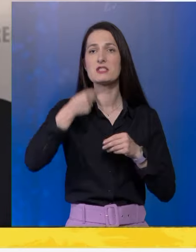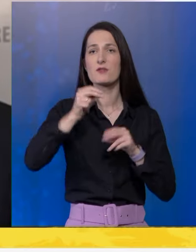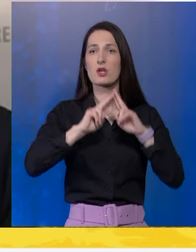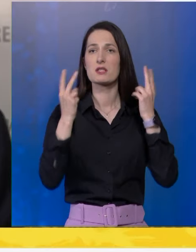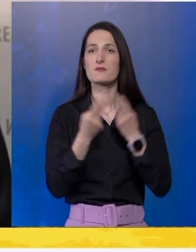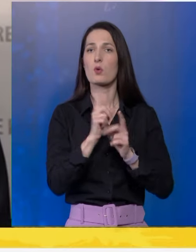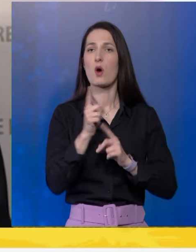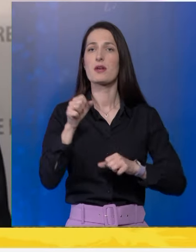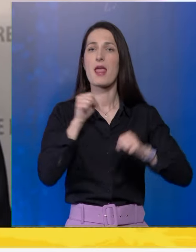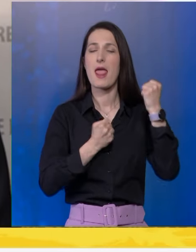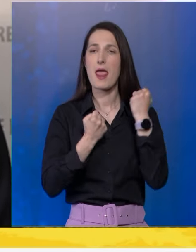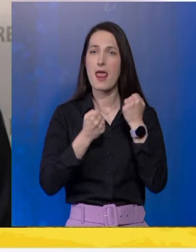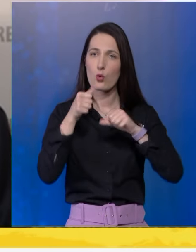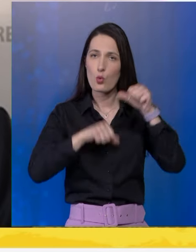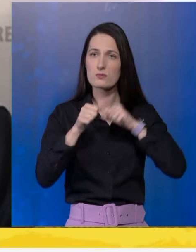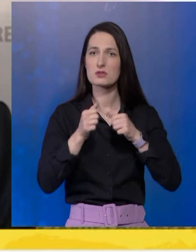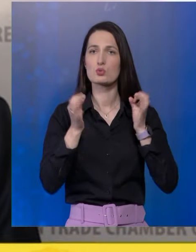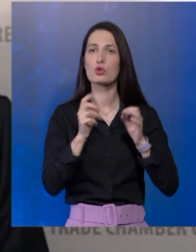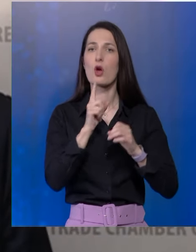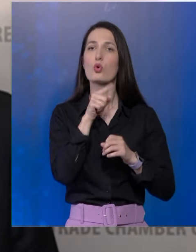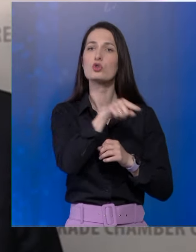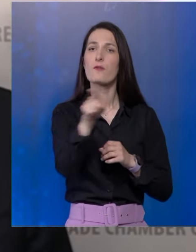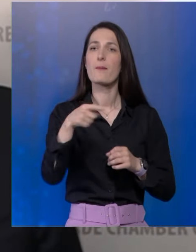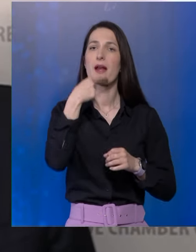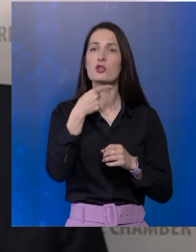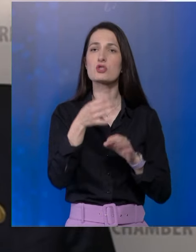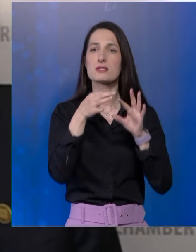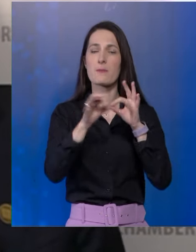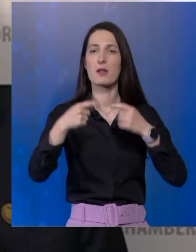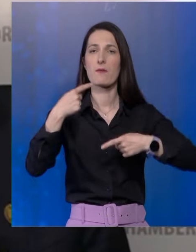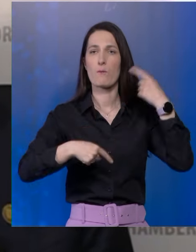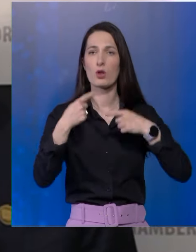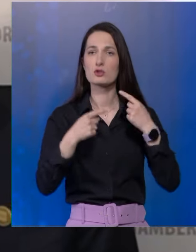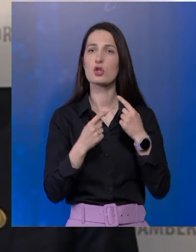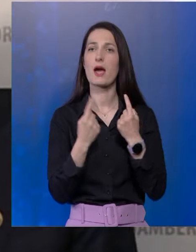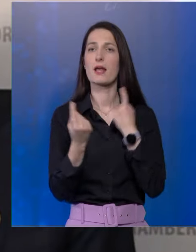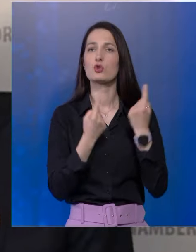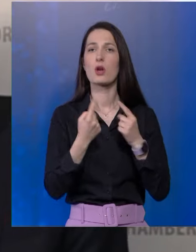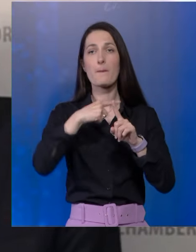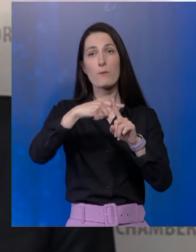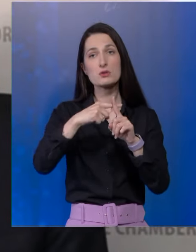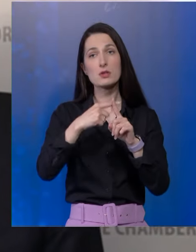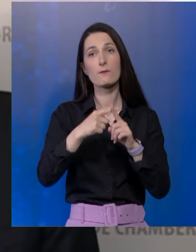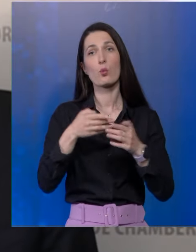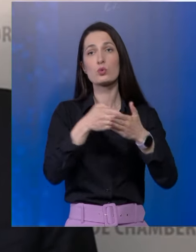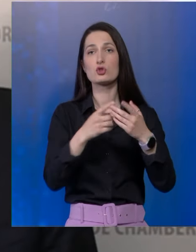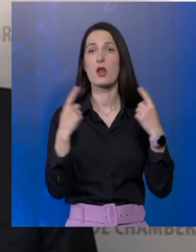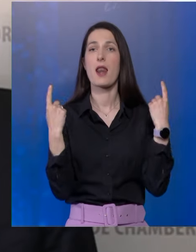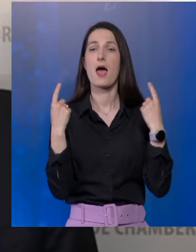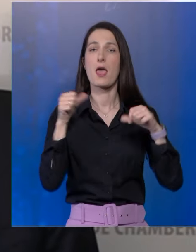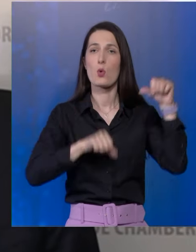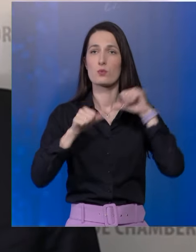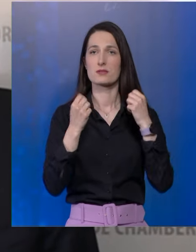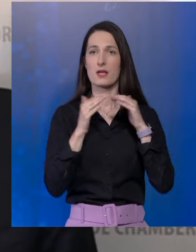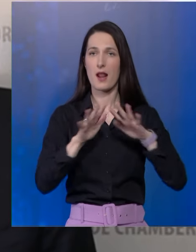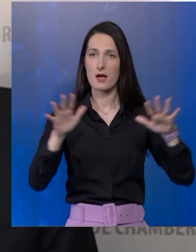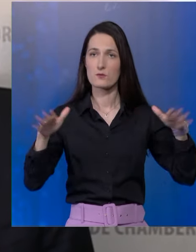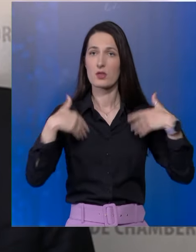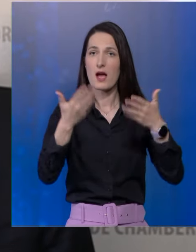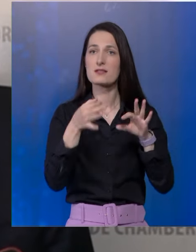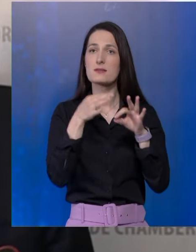zapaljiva politička retorika djeluje pozitivno na ekonomski razvoj. Dakle, zapaljiva politička retorika,